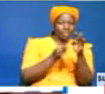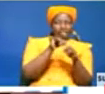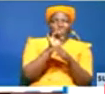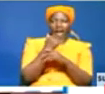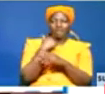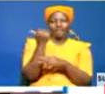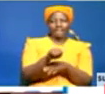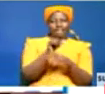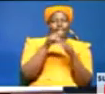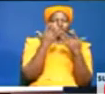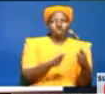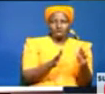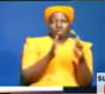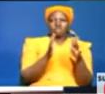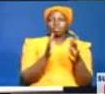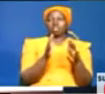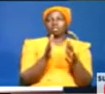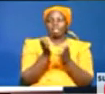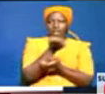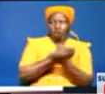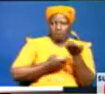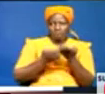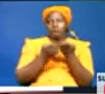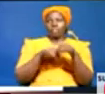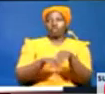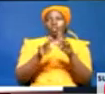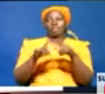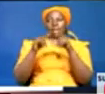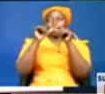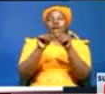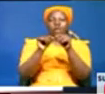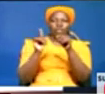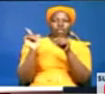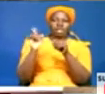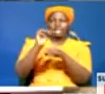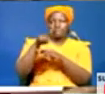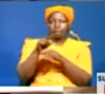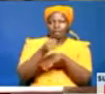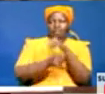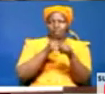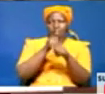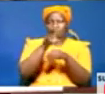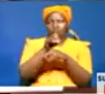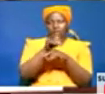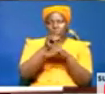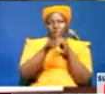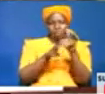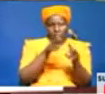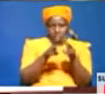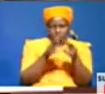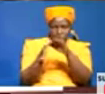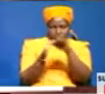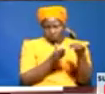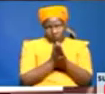kiuchumi kutokana na matamshi ya mbunge huyo wa Nyali mnamo mwezi Machi mwaka 2022. Hatimaye, kibali